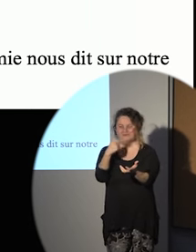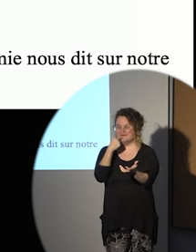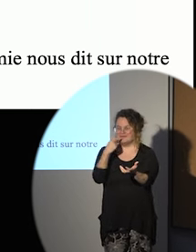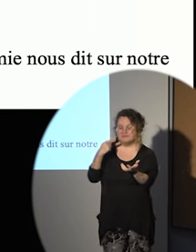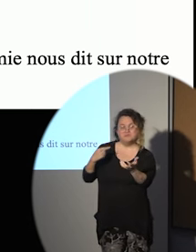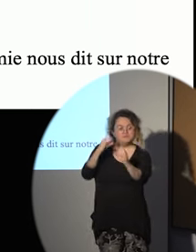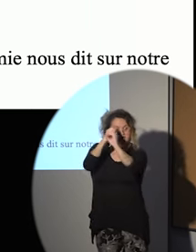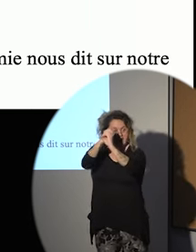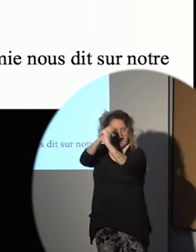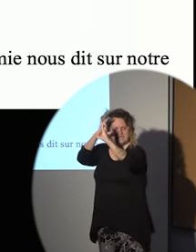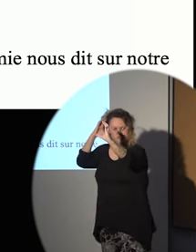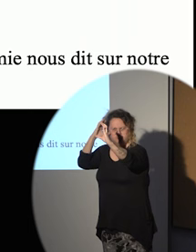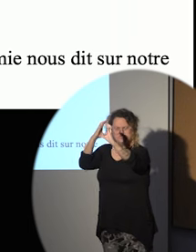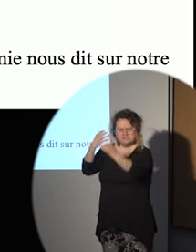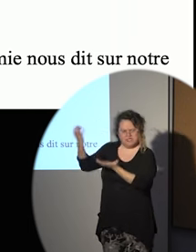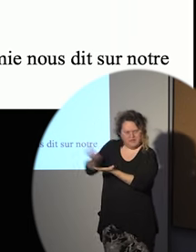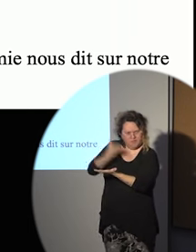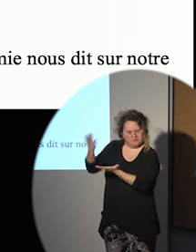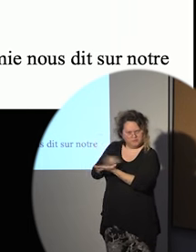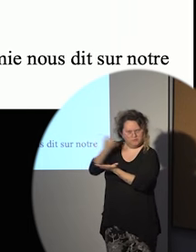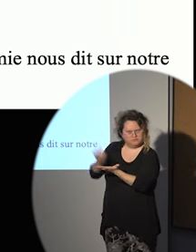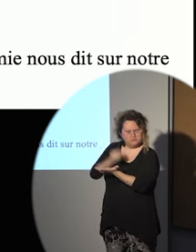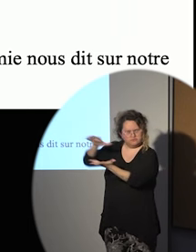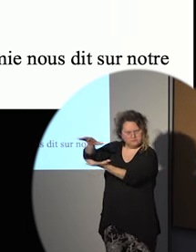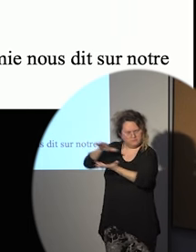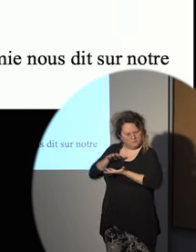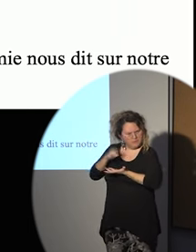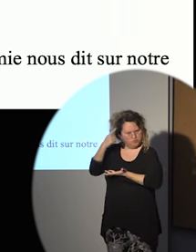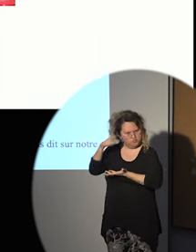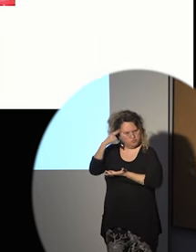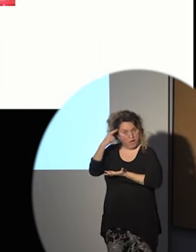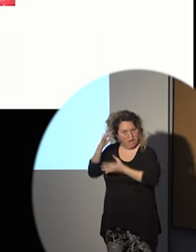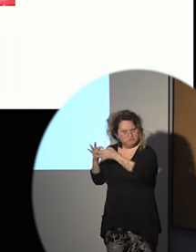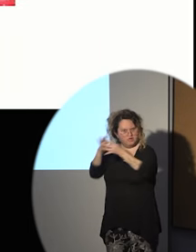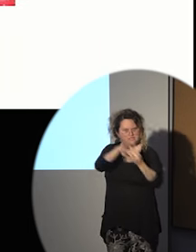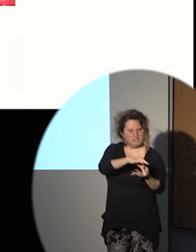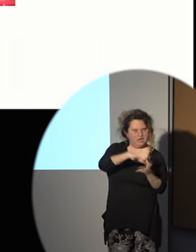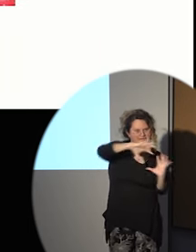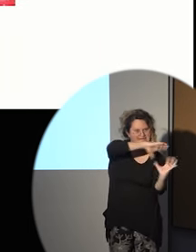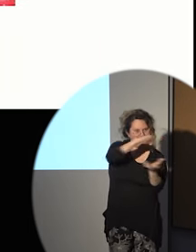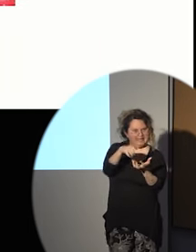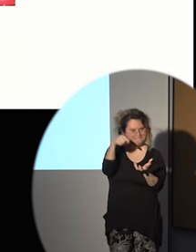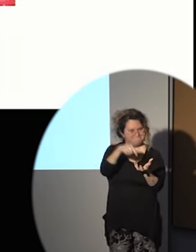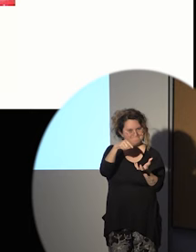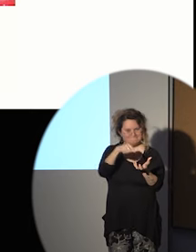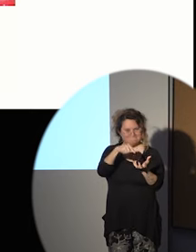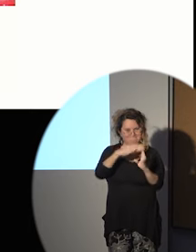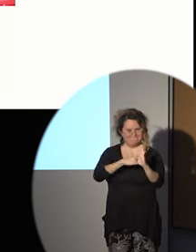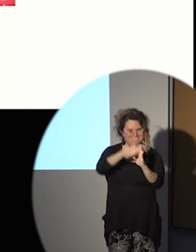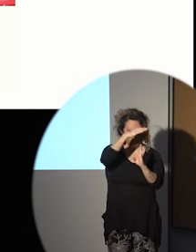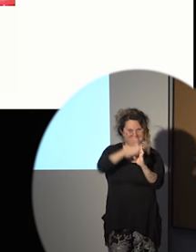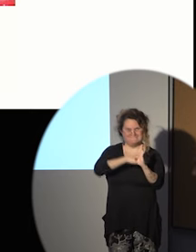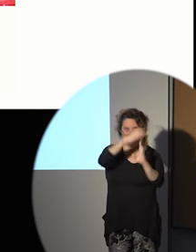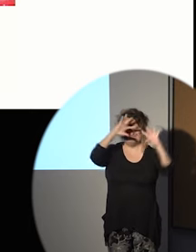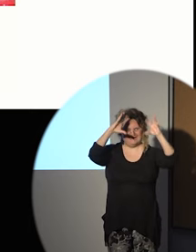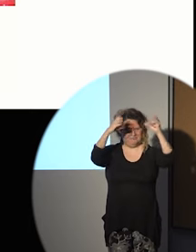sur notre propre Terre, y compris sur le réchauffement climatique. Donc, dans ce livre, en fait, ce livre contient